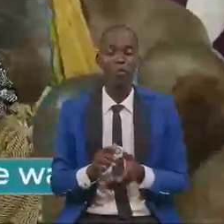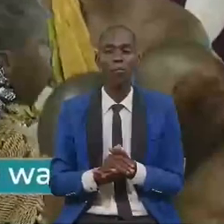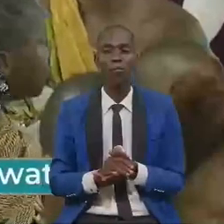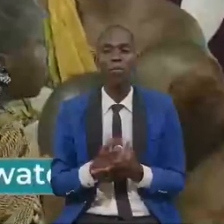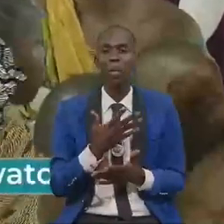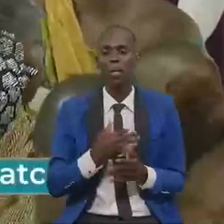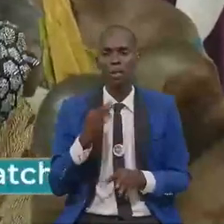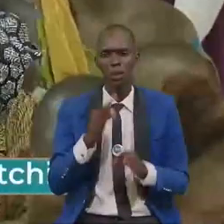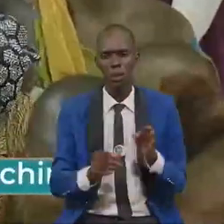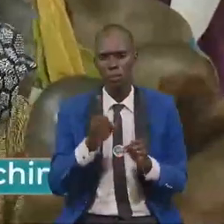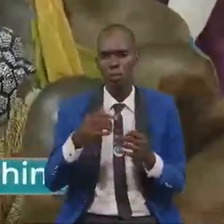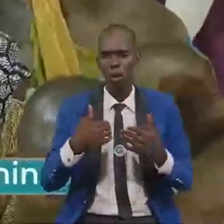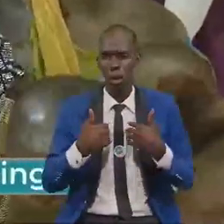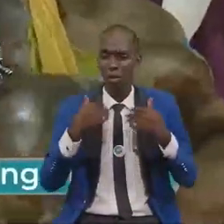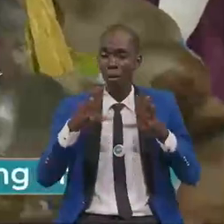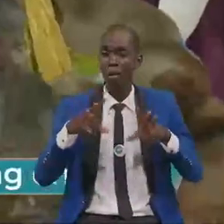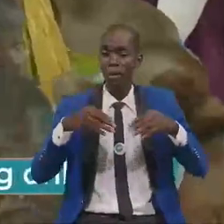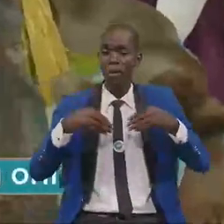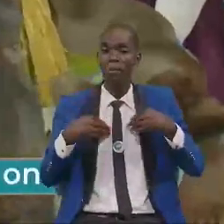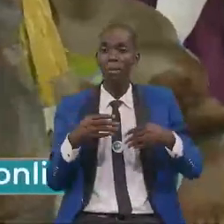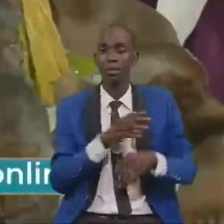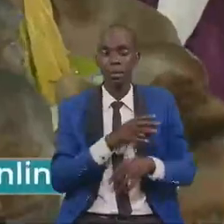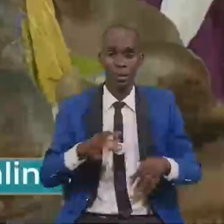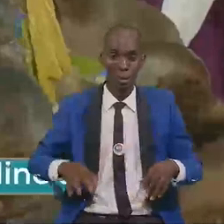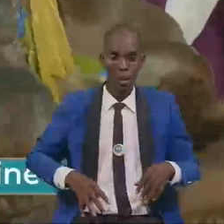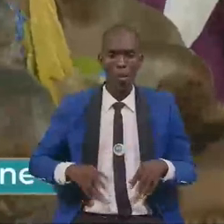mais si vous avez votre vie au Seigneur